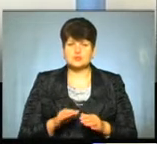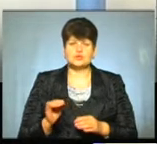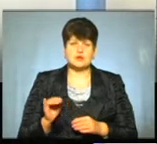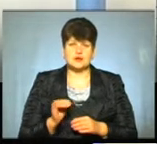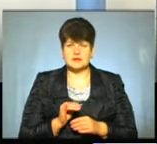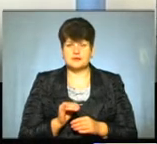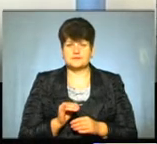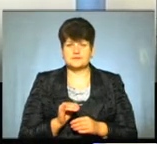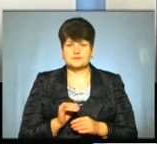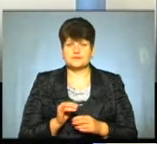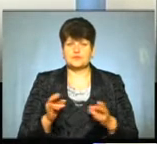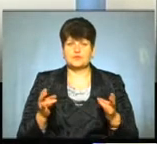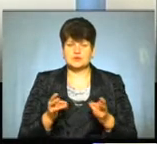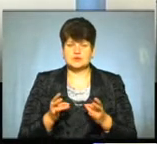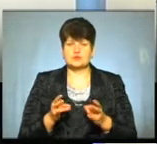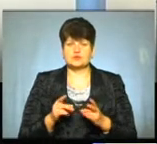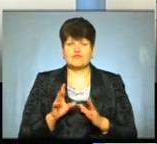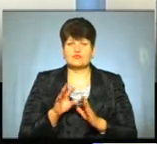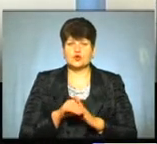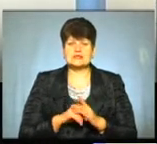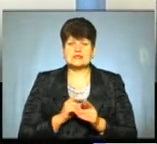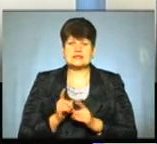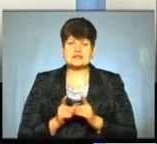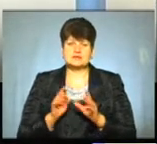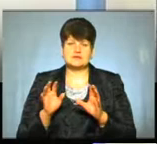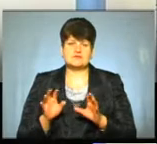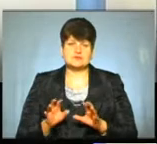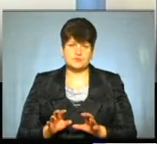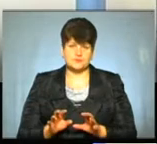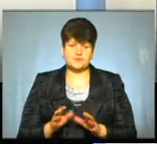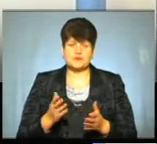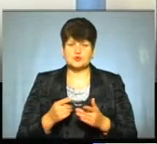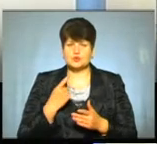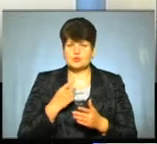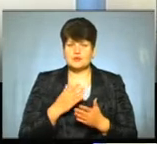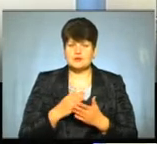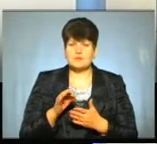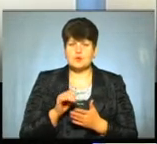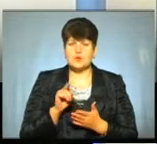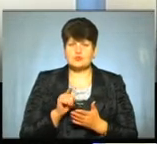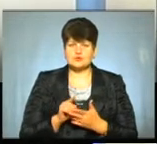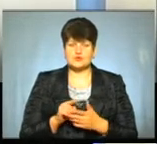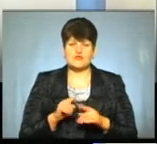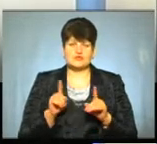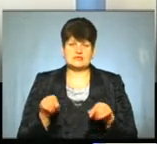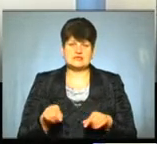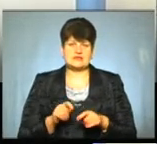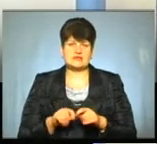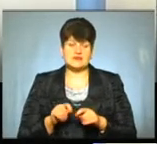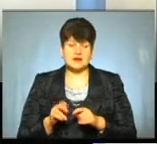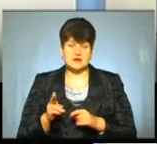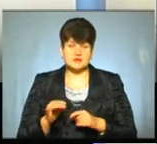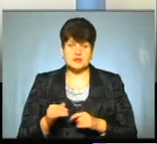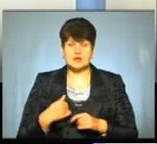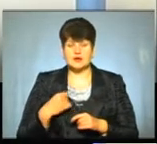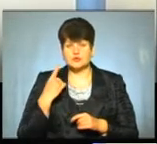процедура. І потрібно тоді вносити зміни до закону, якщо йде мова про обов'язкову сертифікацію. Я